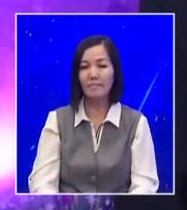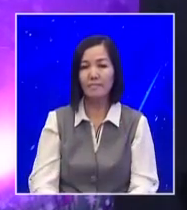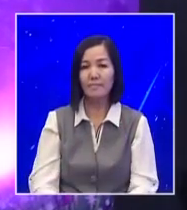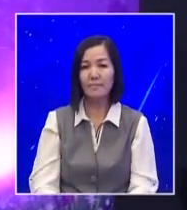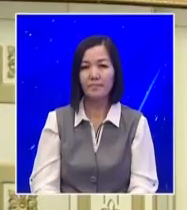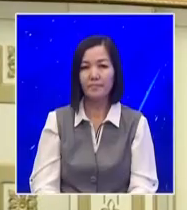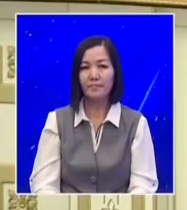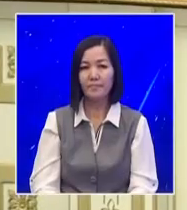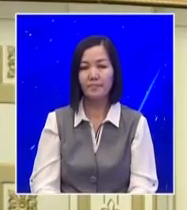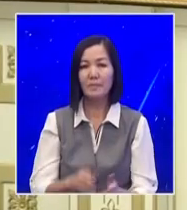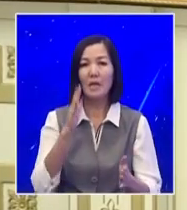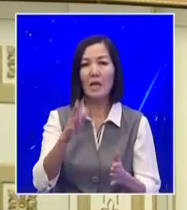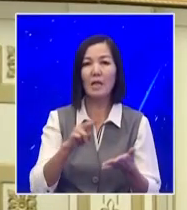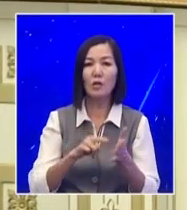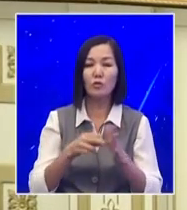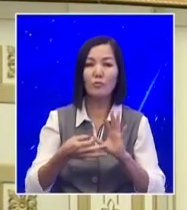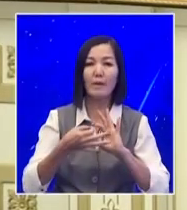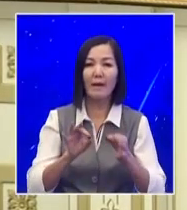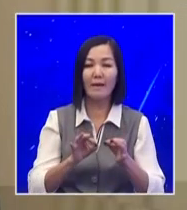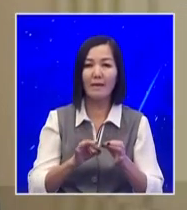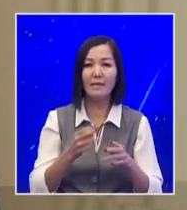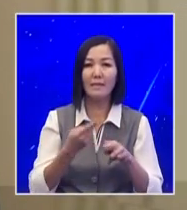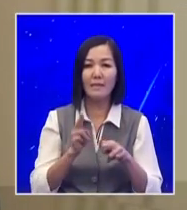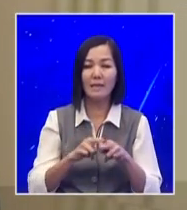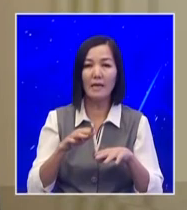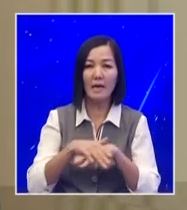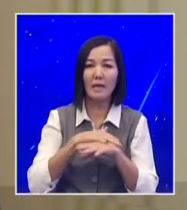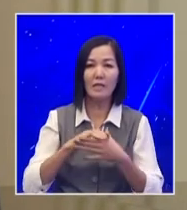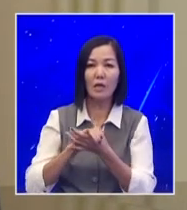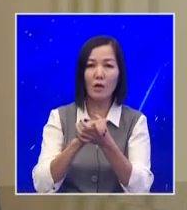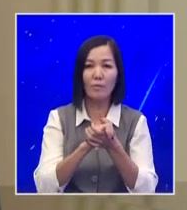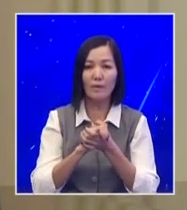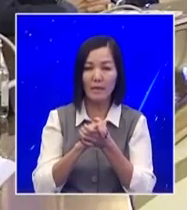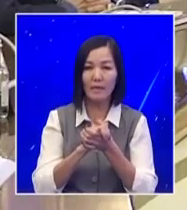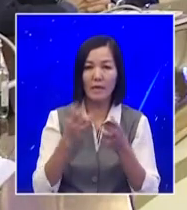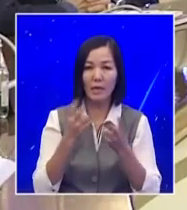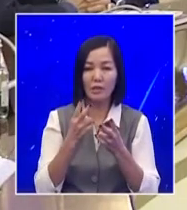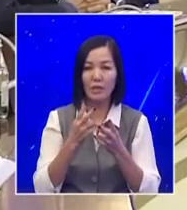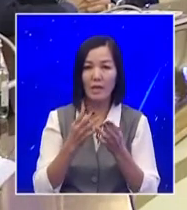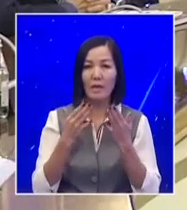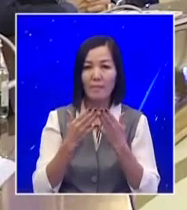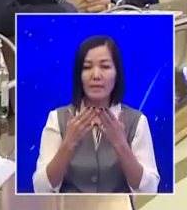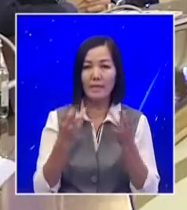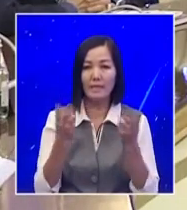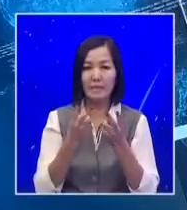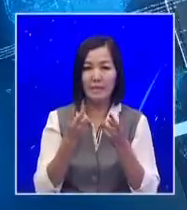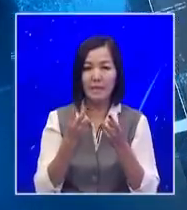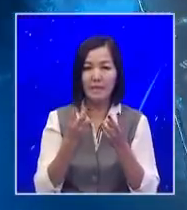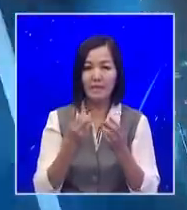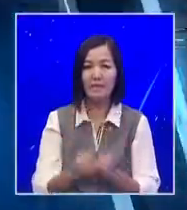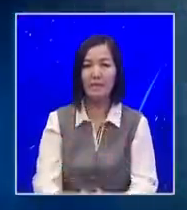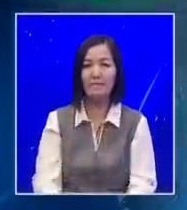тұрмыз. Алдағы жоспар айқын. Тек ел ынтымағына аузы дуалы қарттардың ақ батасы дем берсін.